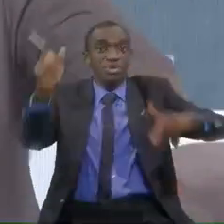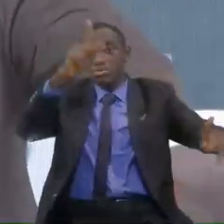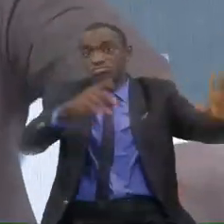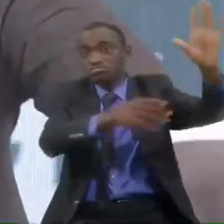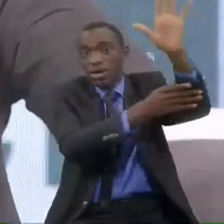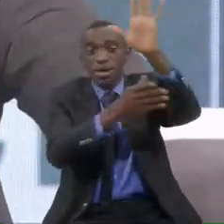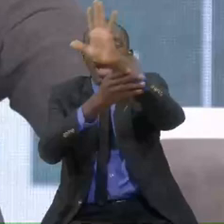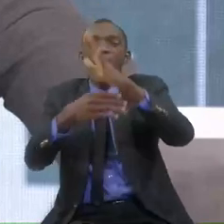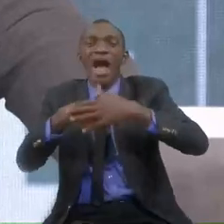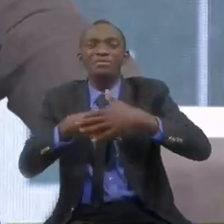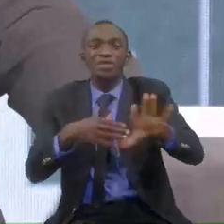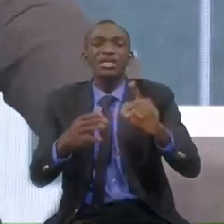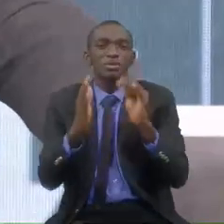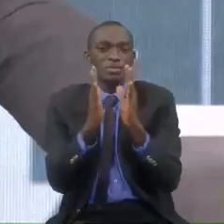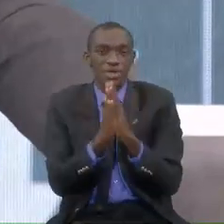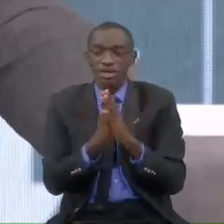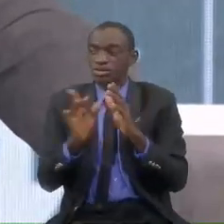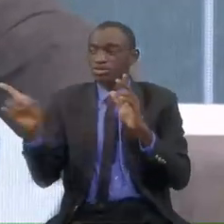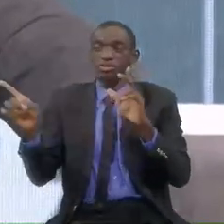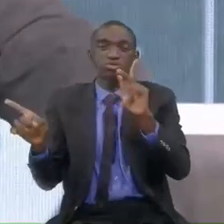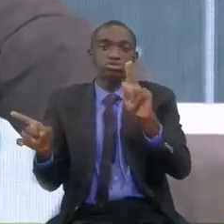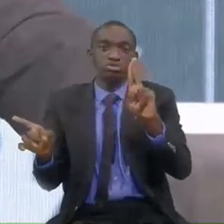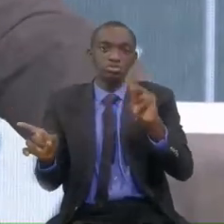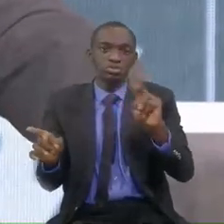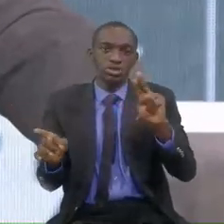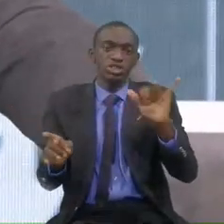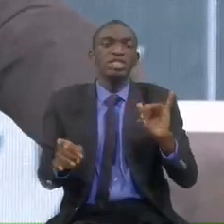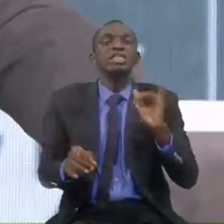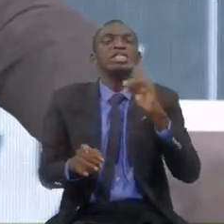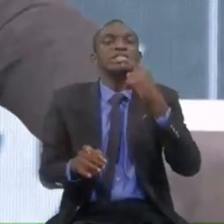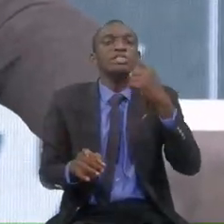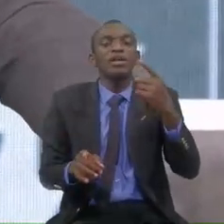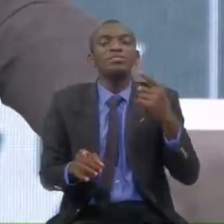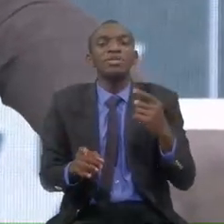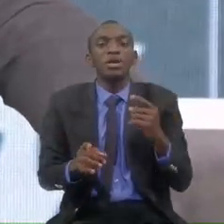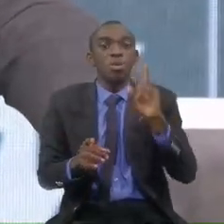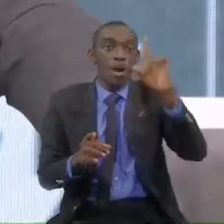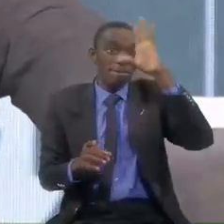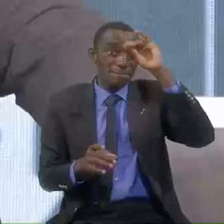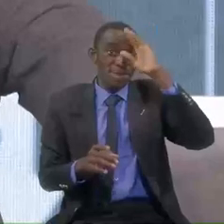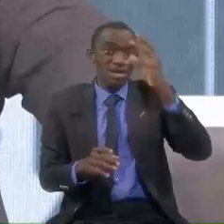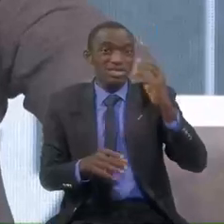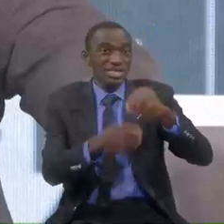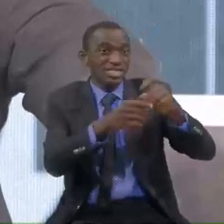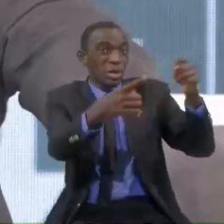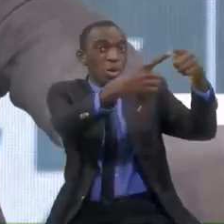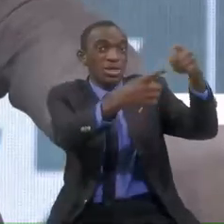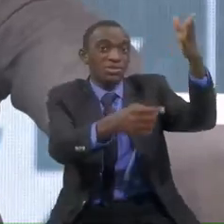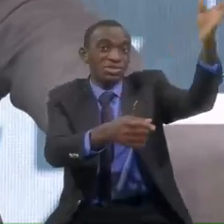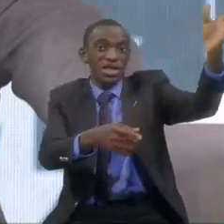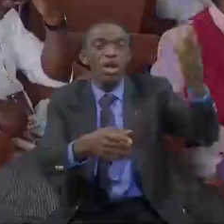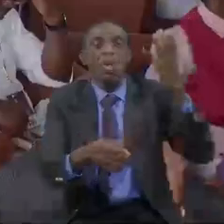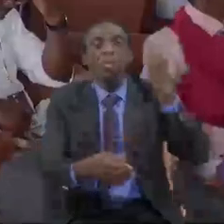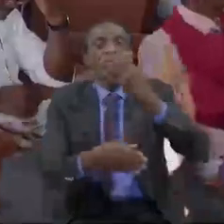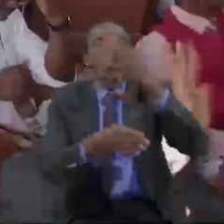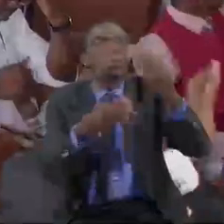après la prière, j'ai dit, examinez-vous un homme dans l'assemblée, dans le coin là, qui est totalement aveugle et les